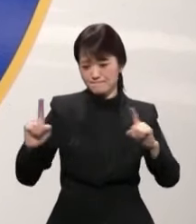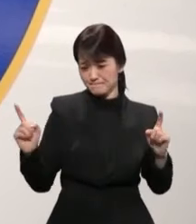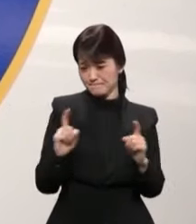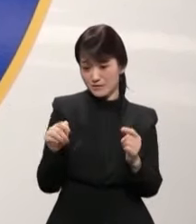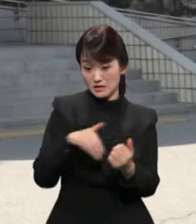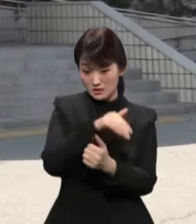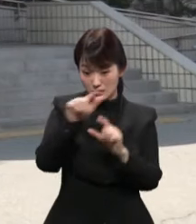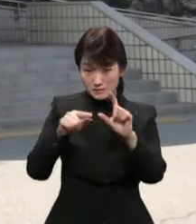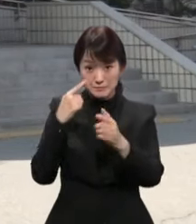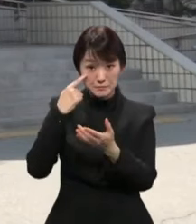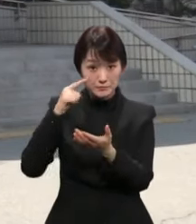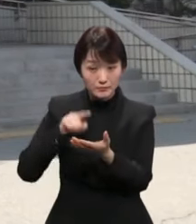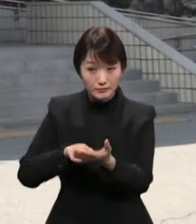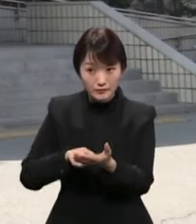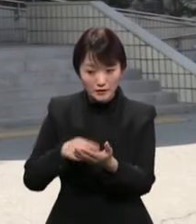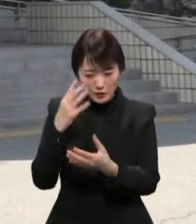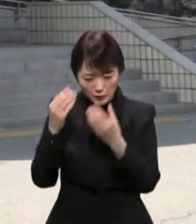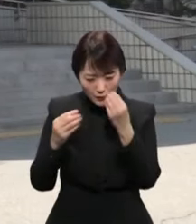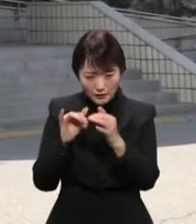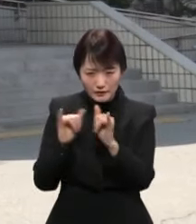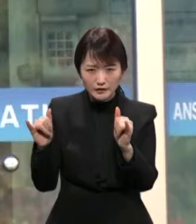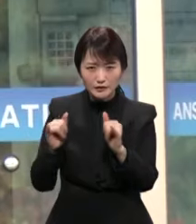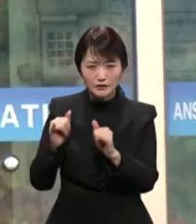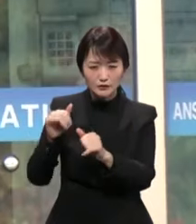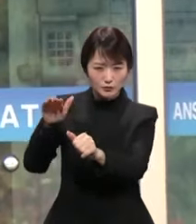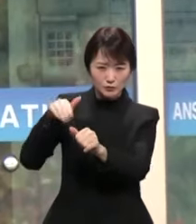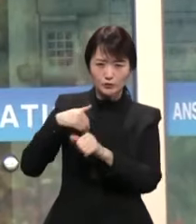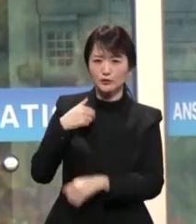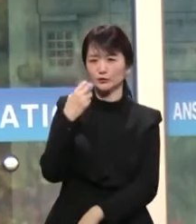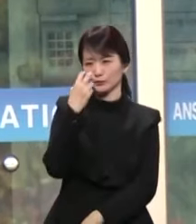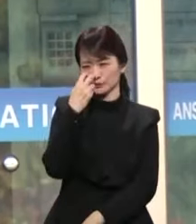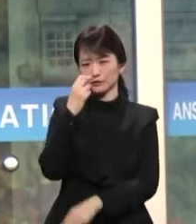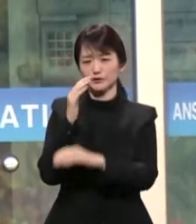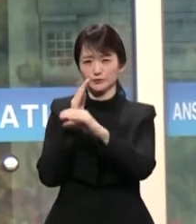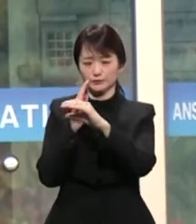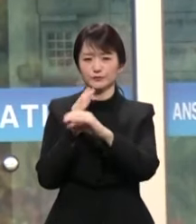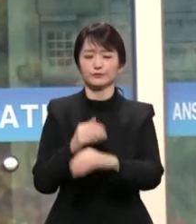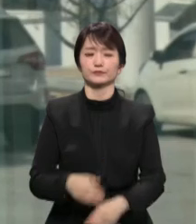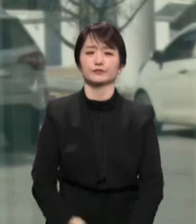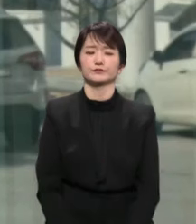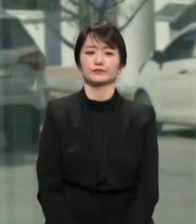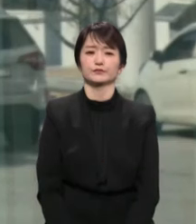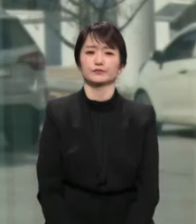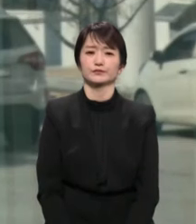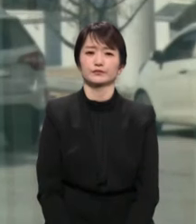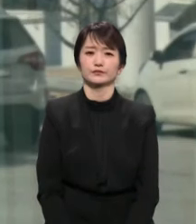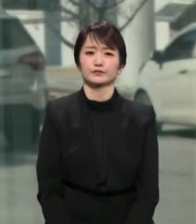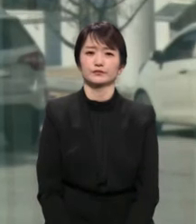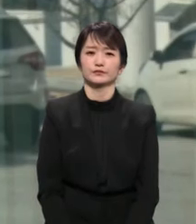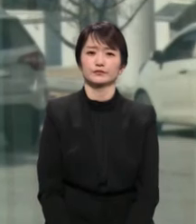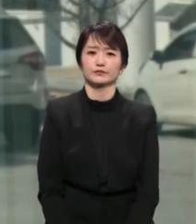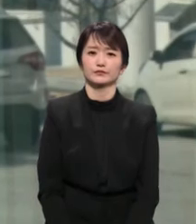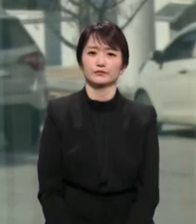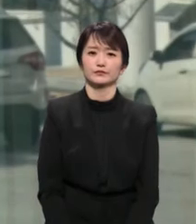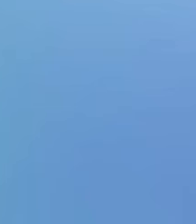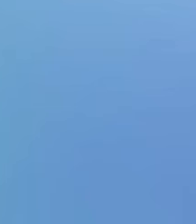정황을 포착하고 목격자 등을 상대로 참고인 조사를 벌이고 있습니다. JTBC 윤정식입니다.